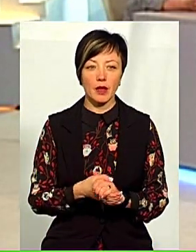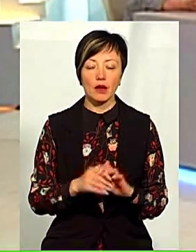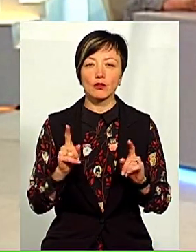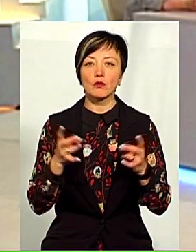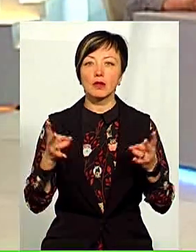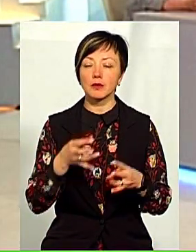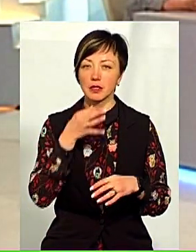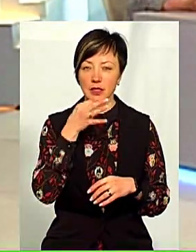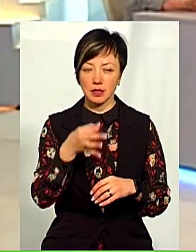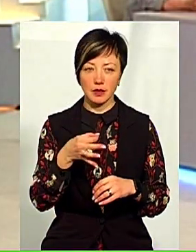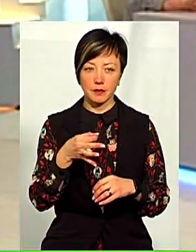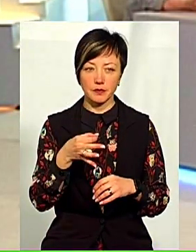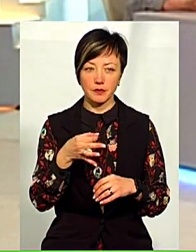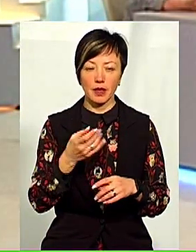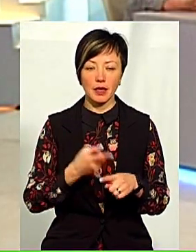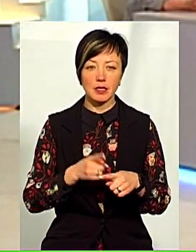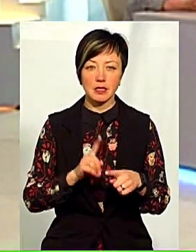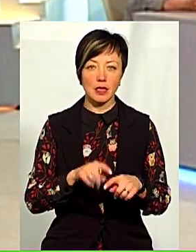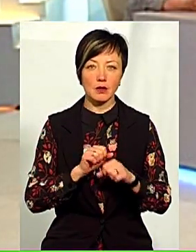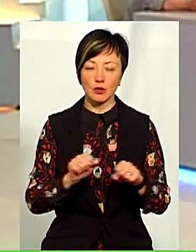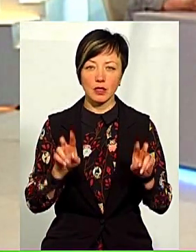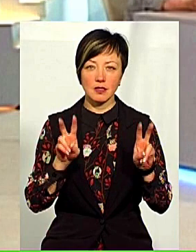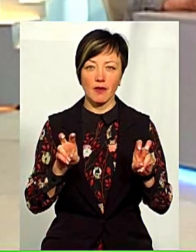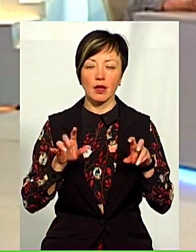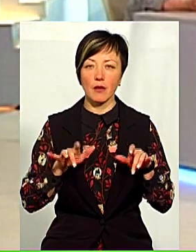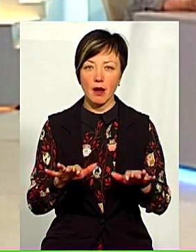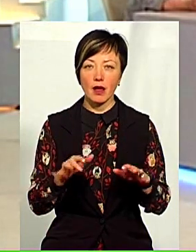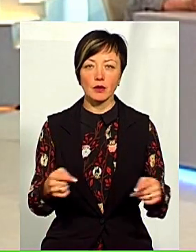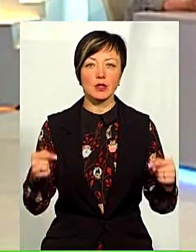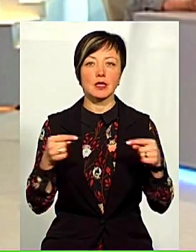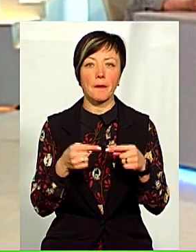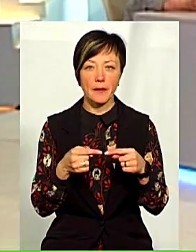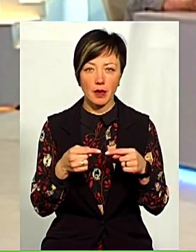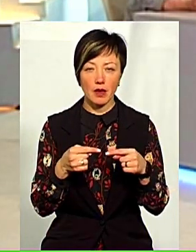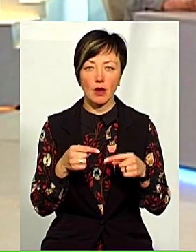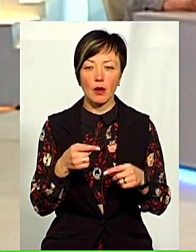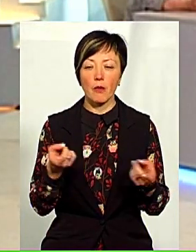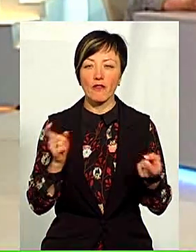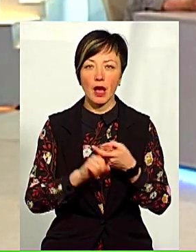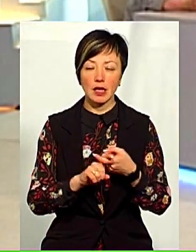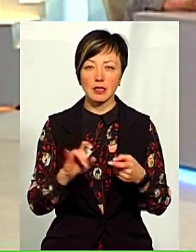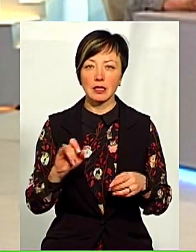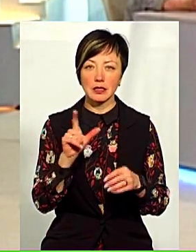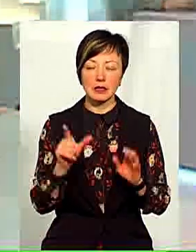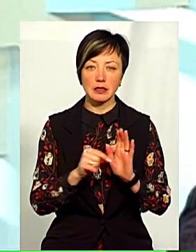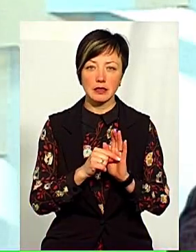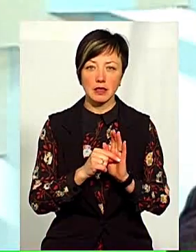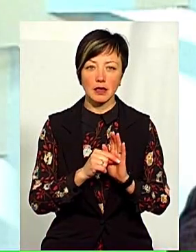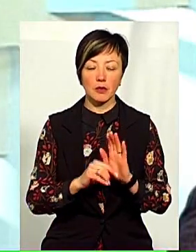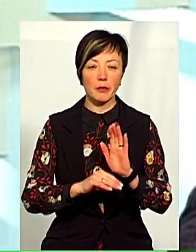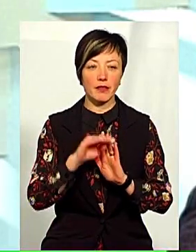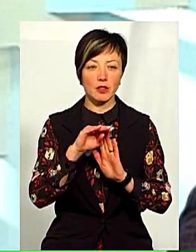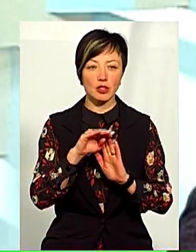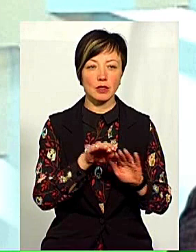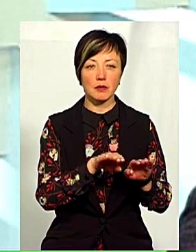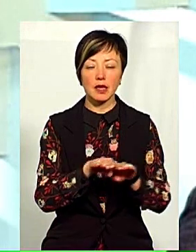сказати? Це не можна назвати кампанією, саме пов'язано із підвищеним